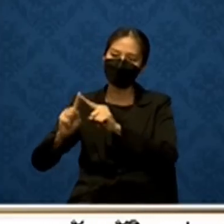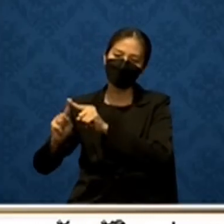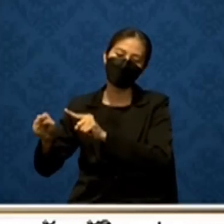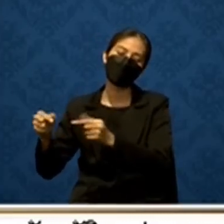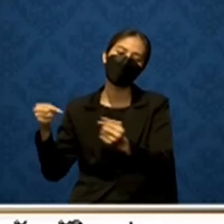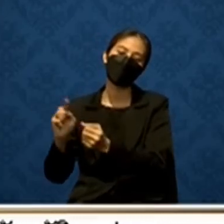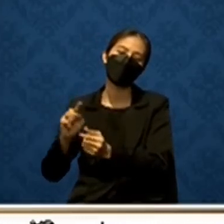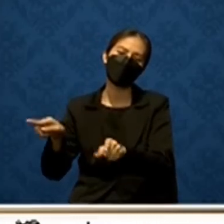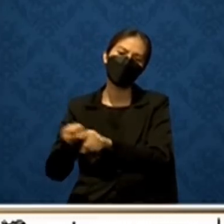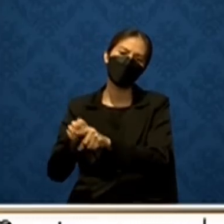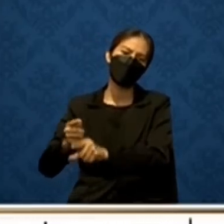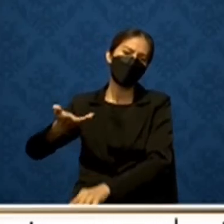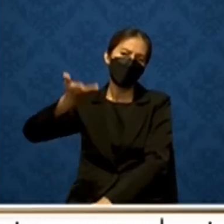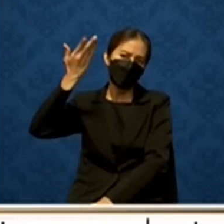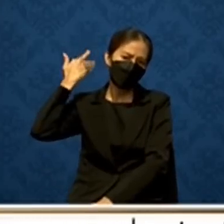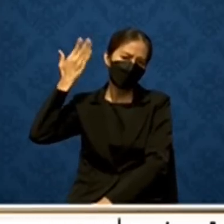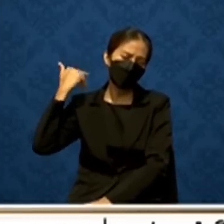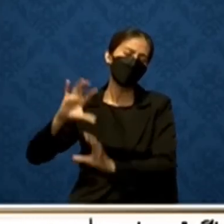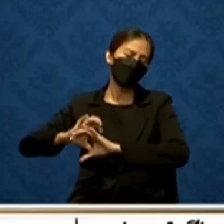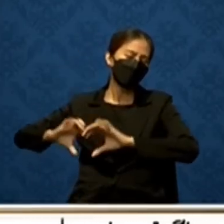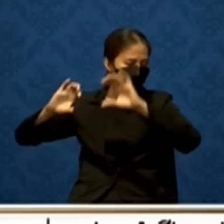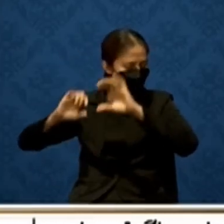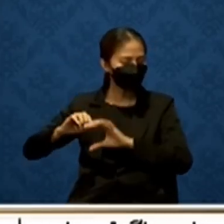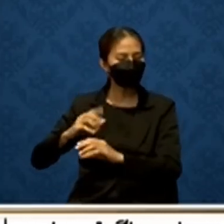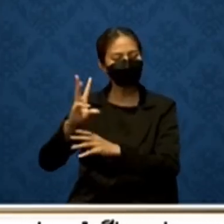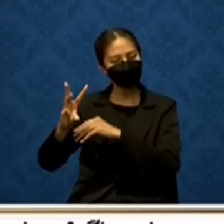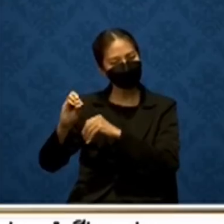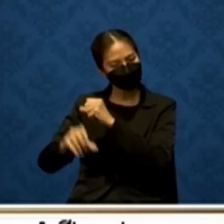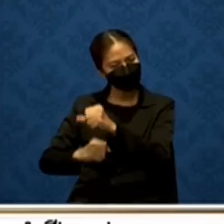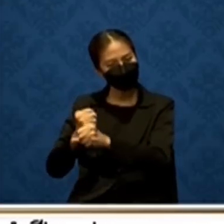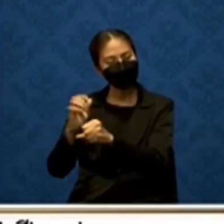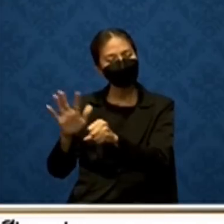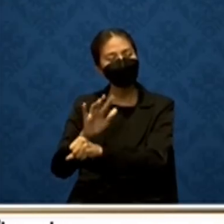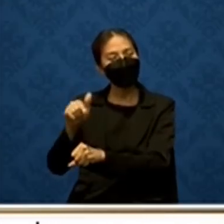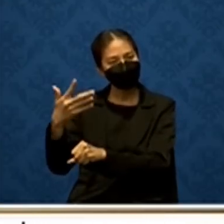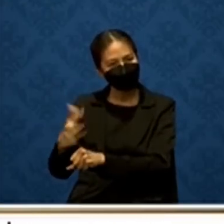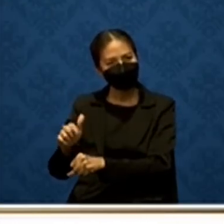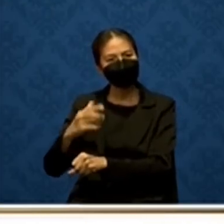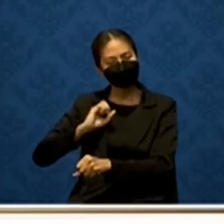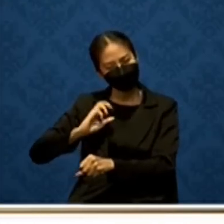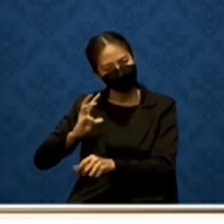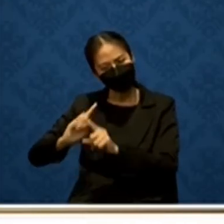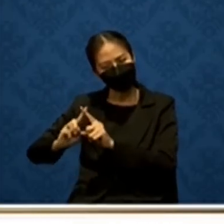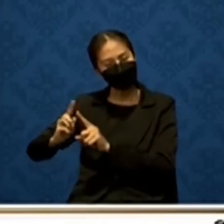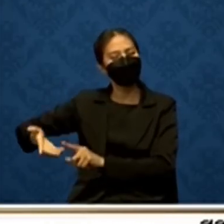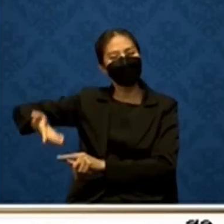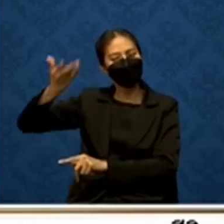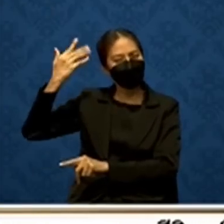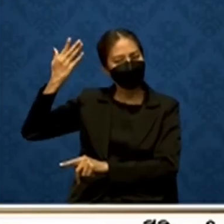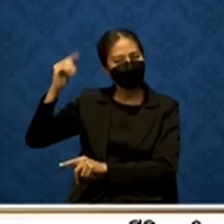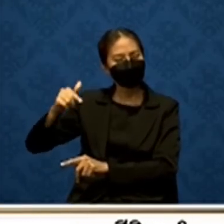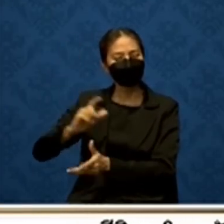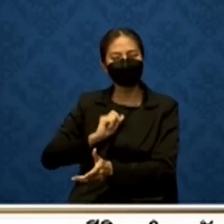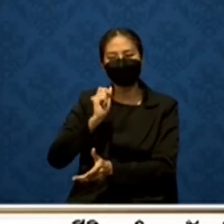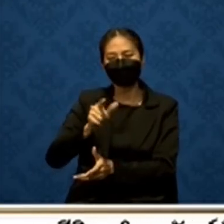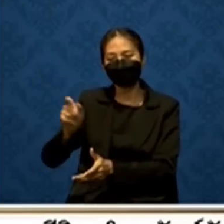มันคอการจางงานคลัชการใอดีตมันค animations only in a dayมัคอการกูใอดีตมัคอสวัดีการตามใอดีตมัคือพละปกพณ์ in a day